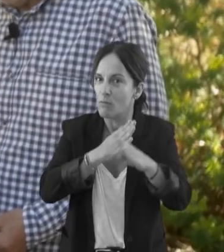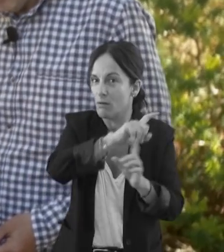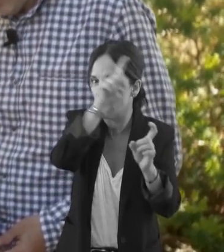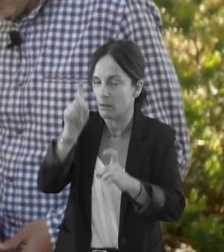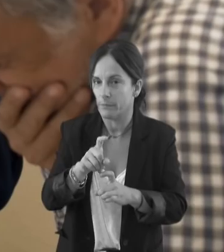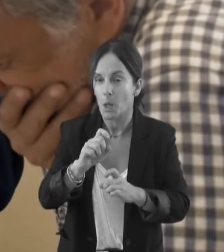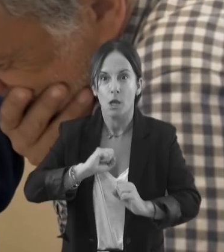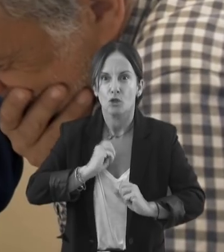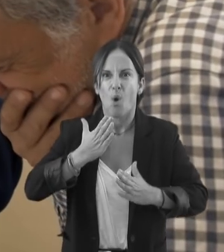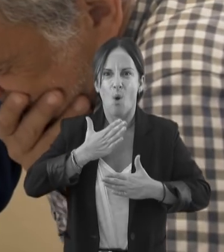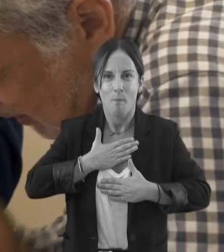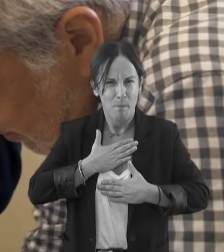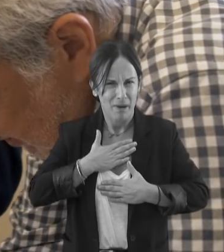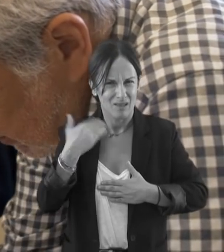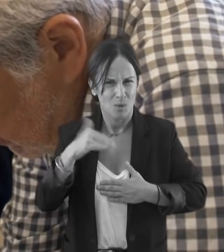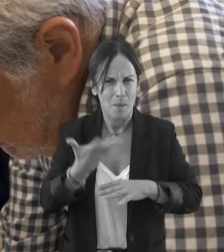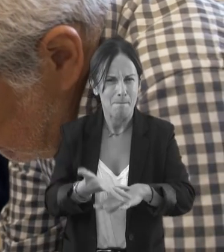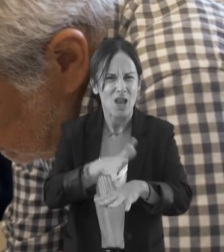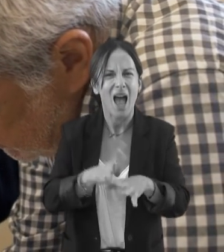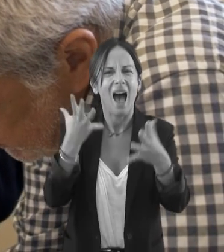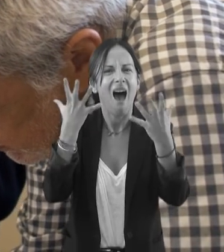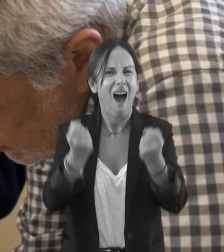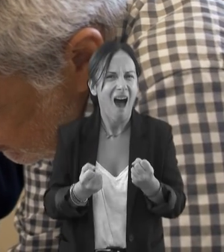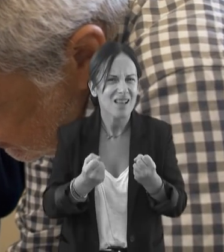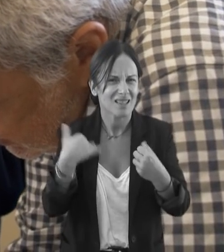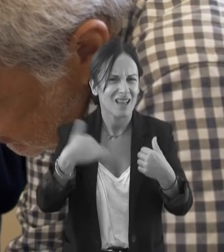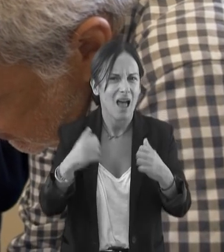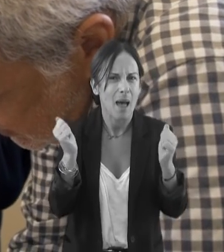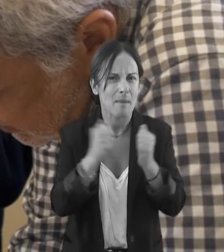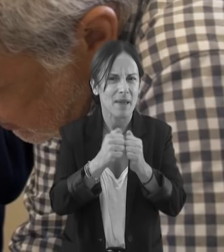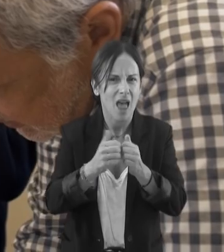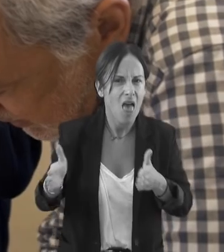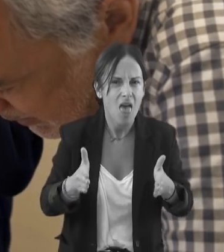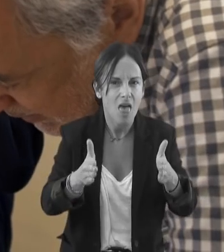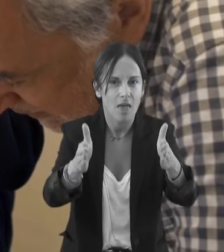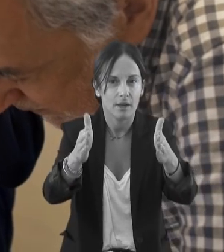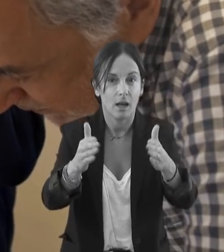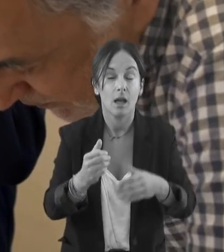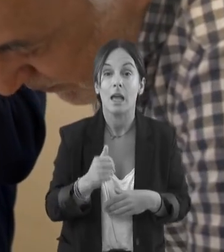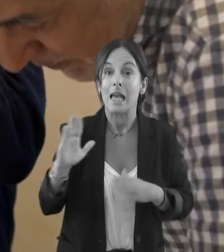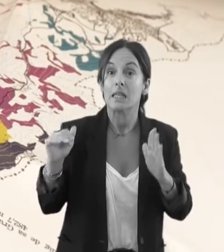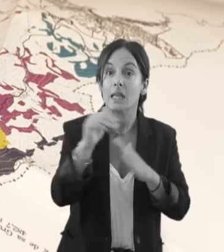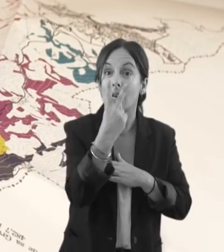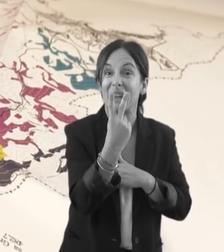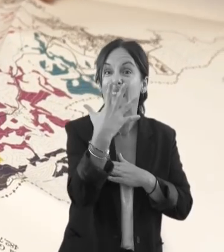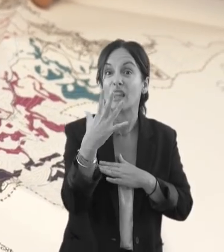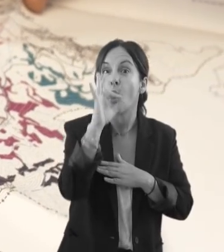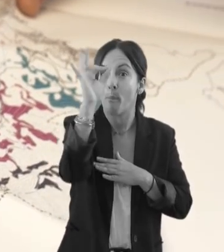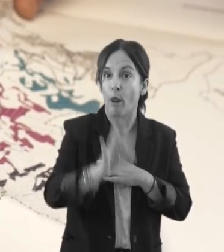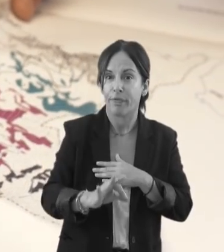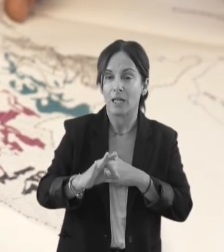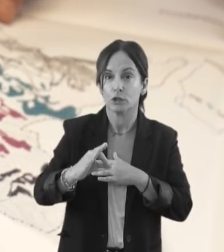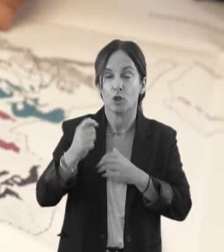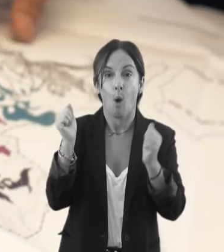estaven distribuïdes les marjades depenent del terreny i els elements importants que